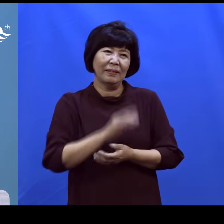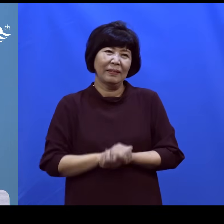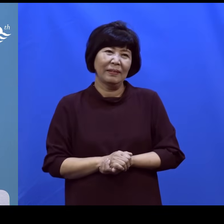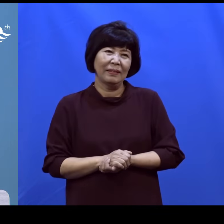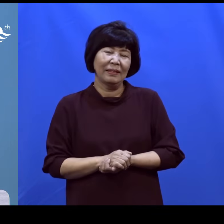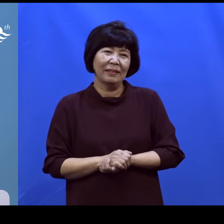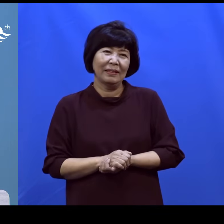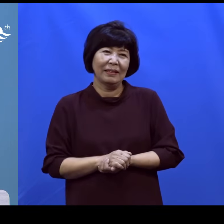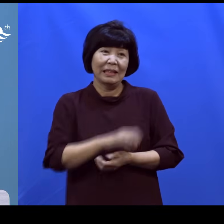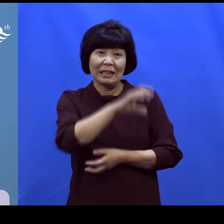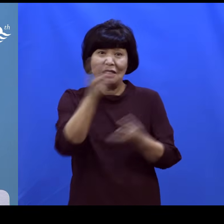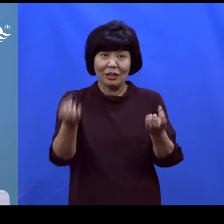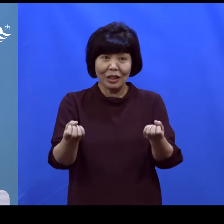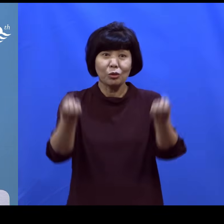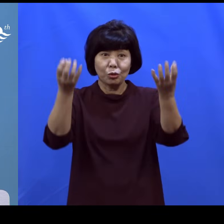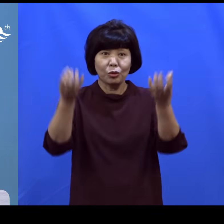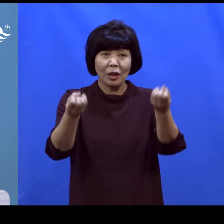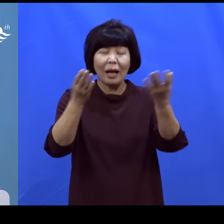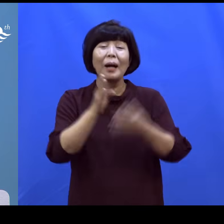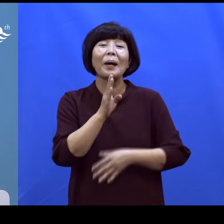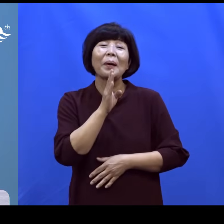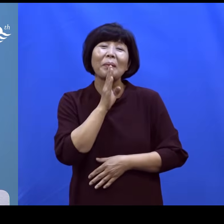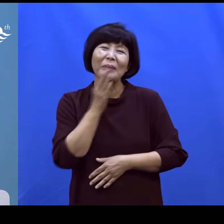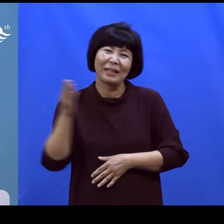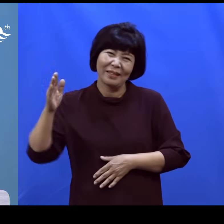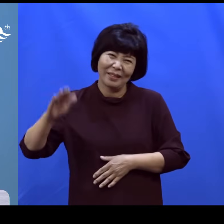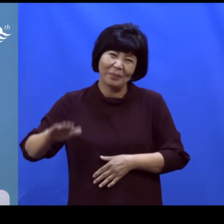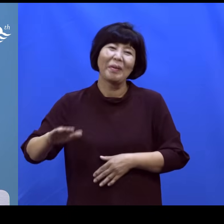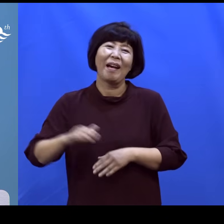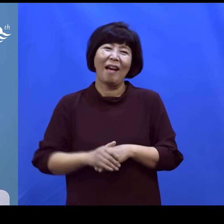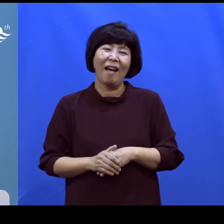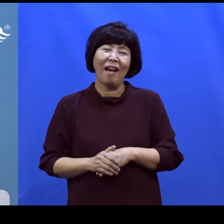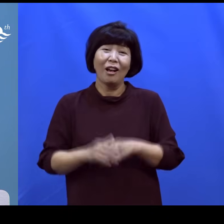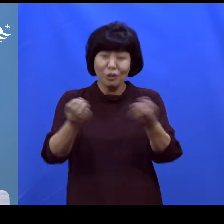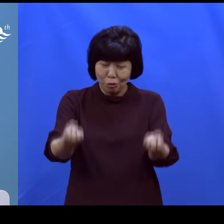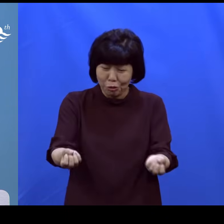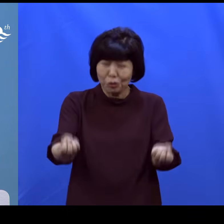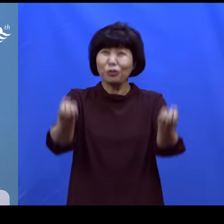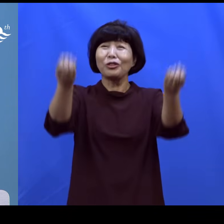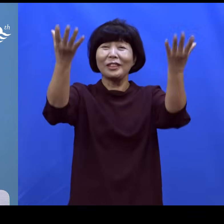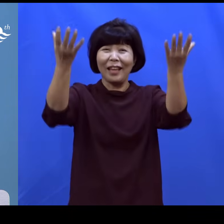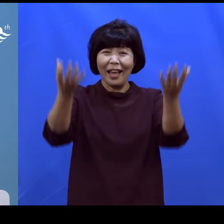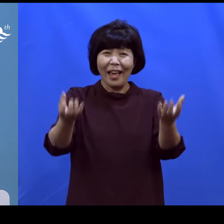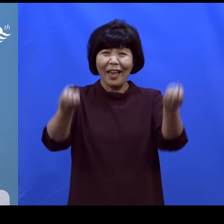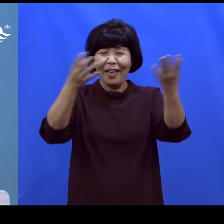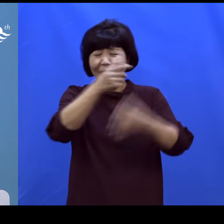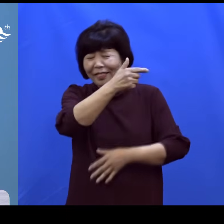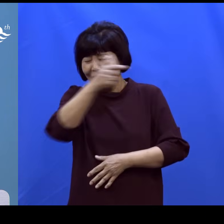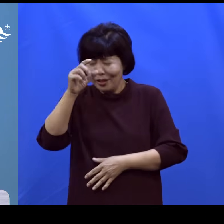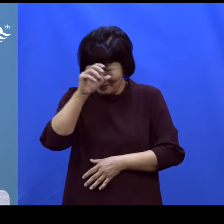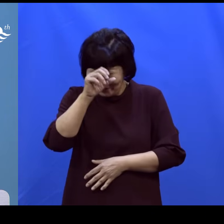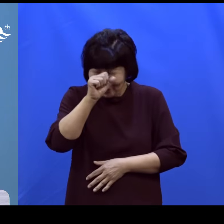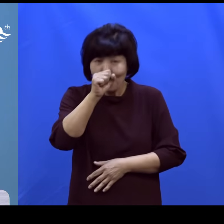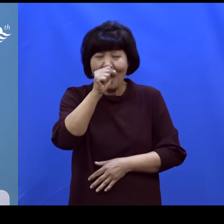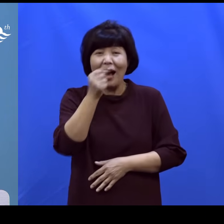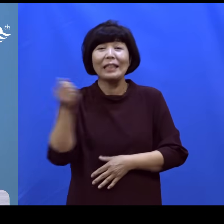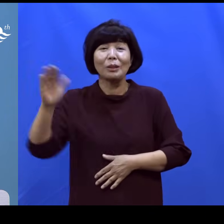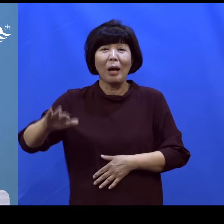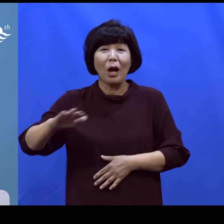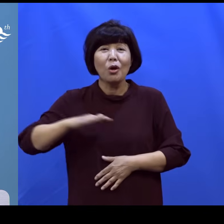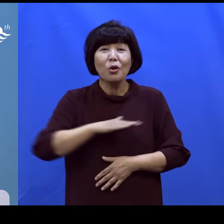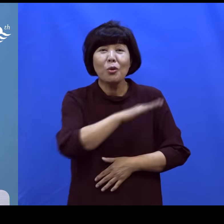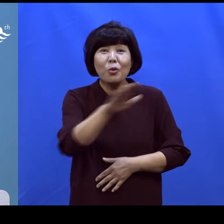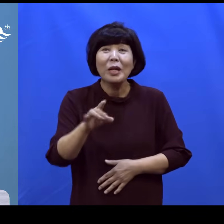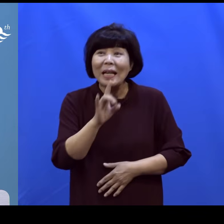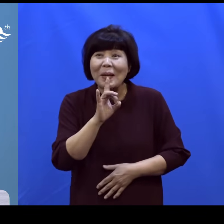우리는 성탄을 축하해요. 해야 돼요. 셀레브레이션, 축제를 일으켜야 돼요. 너무너무 좋은 거죠. 근데 문제는 우리만 해서는